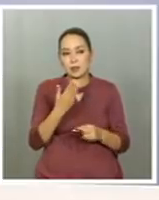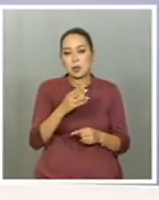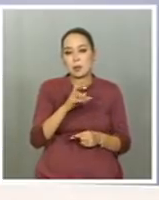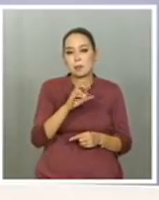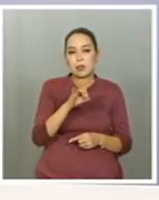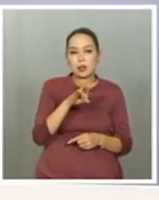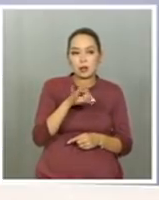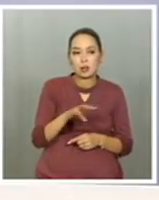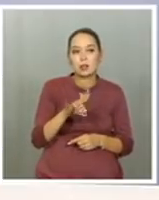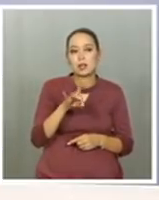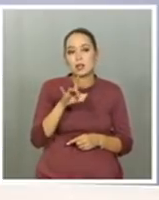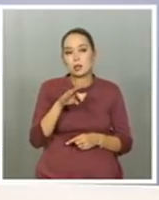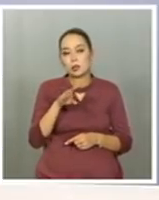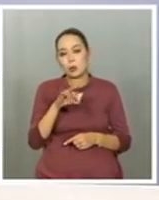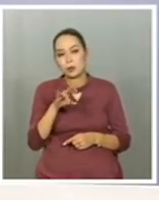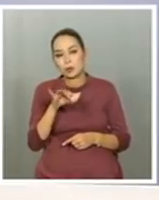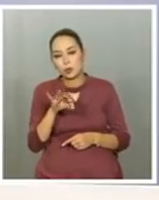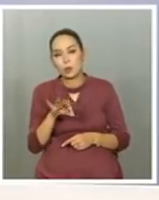одағы деп аталған еді.